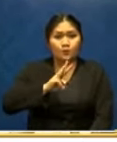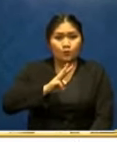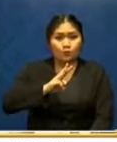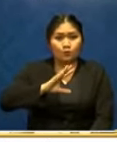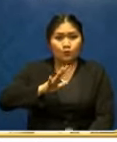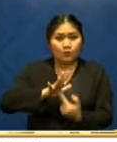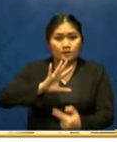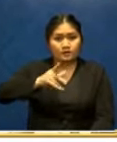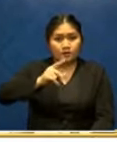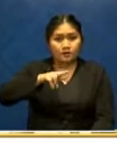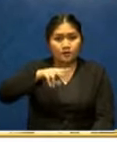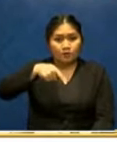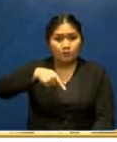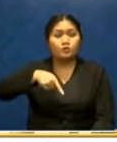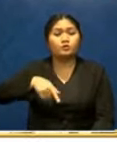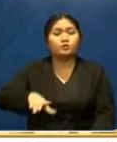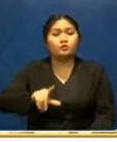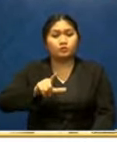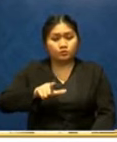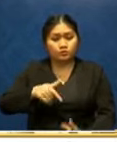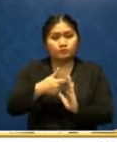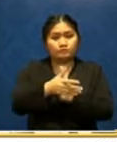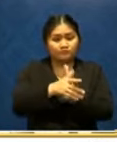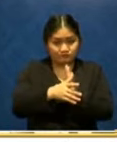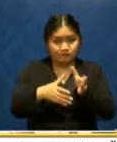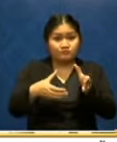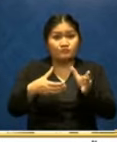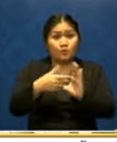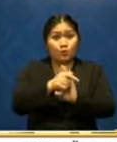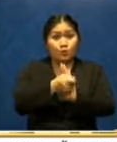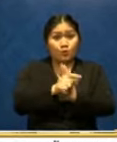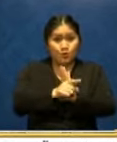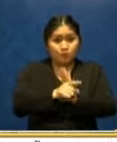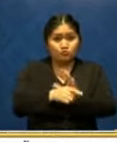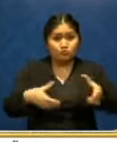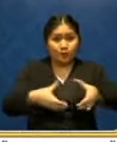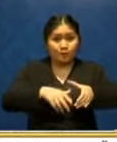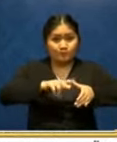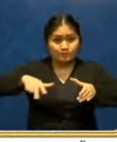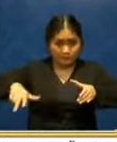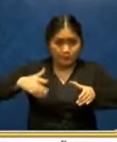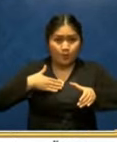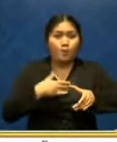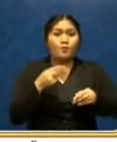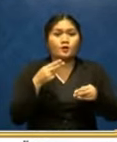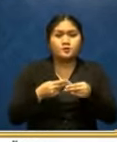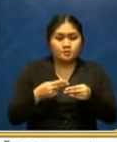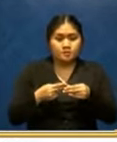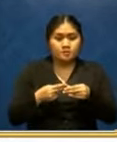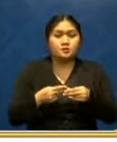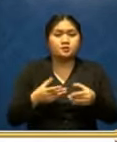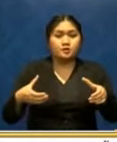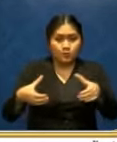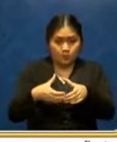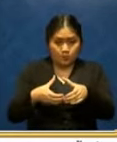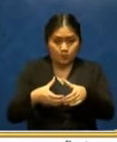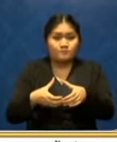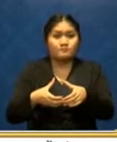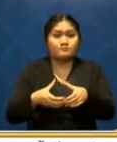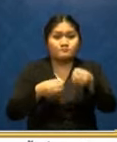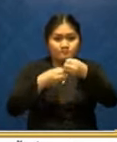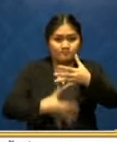าผู้แทนราษฎรจังหวัดอุดรธานีพรรคเพื่อไทยครับขอเสนอรายชื่อคณะกรรมการการศาสนาศิลปะและวัฒนธรรมจำนวน15ท่าน